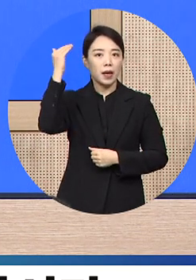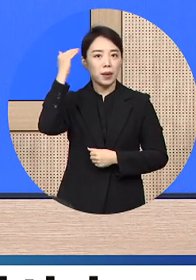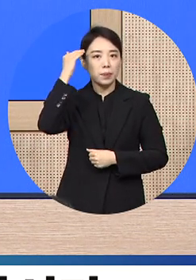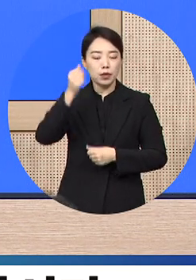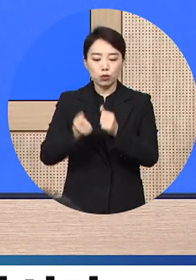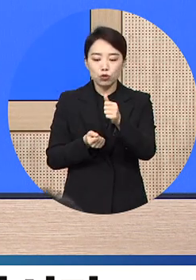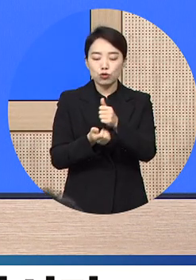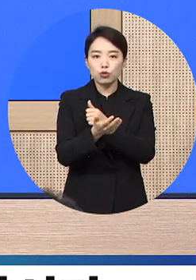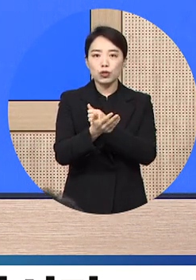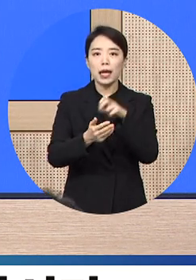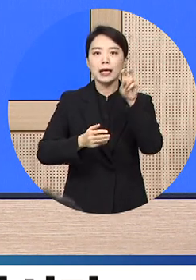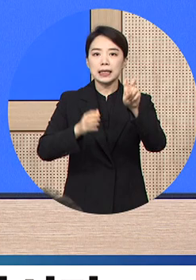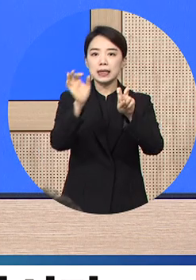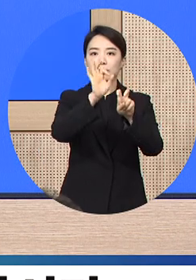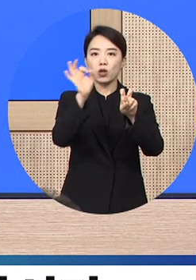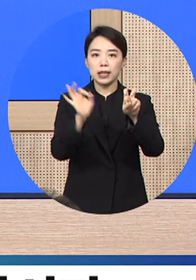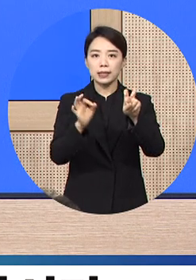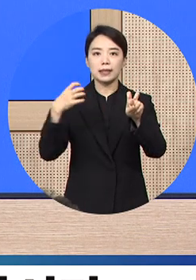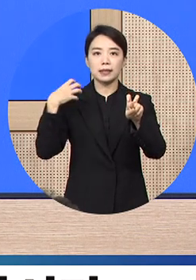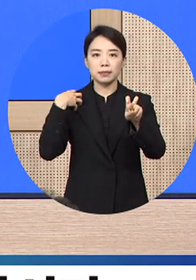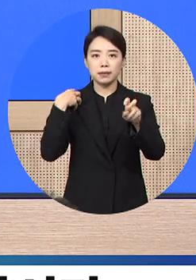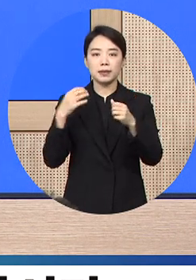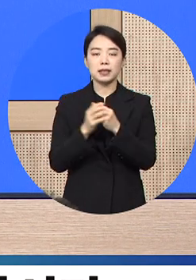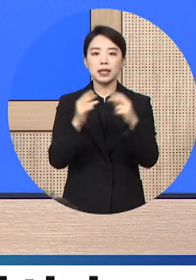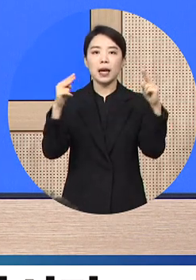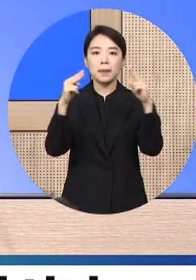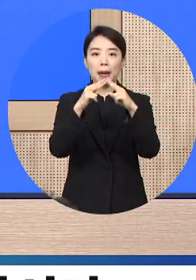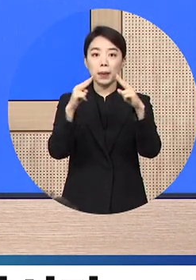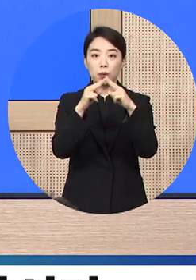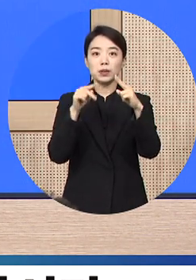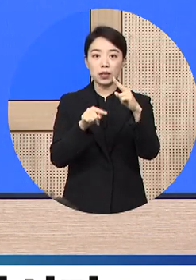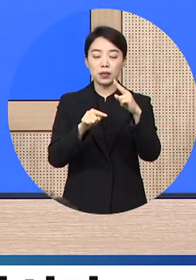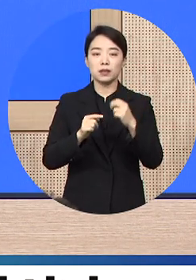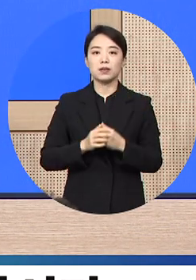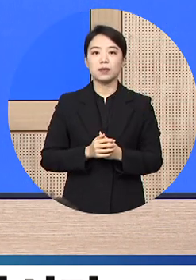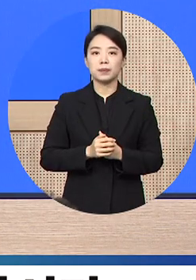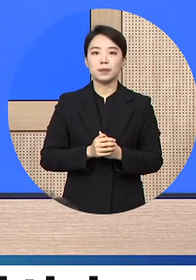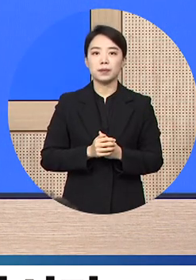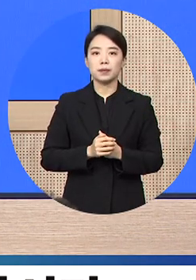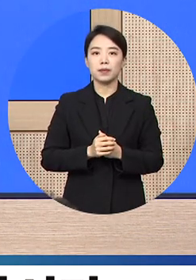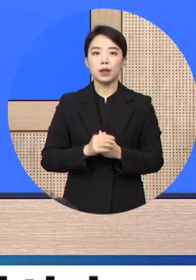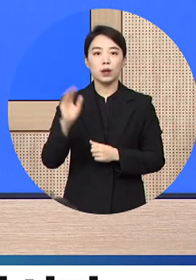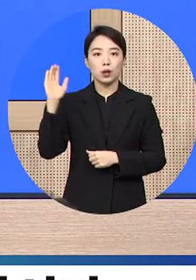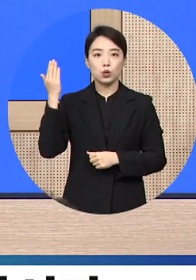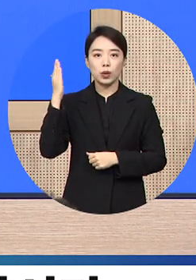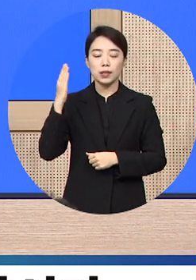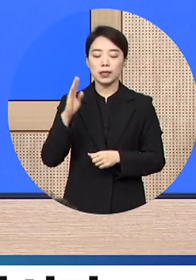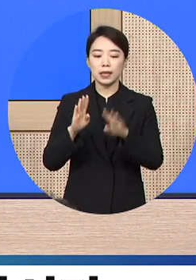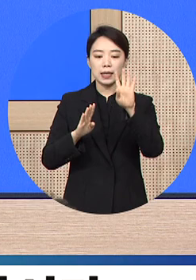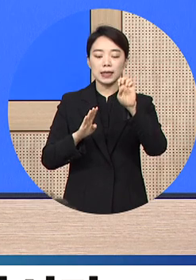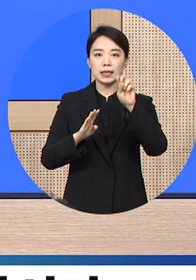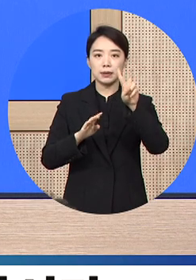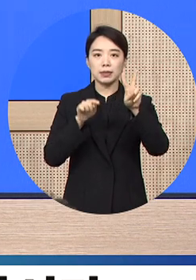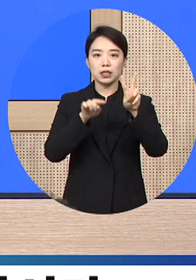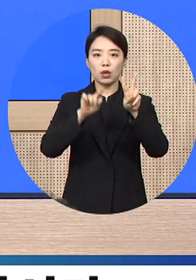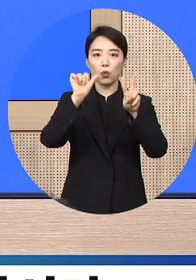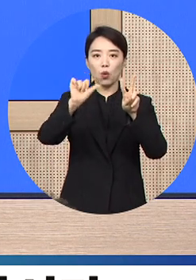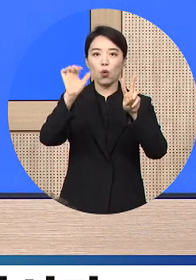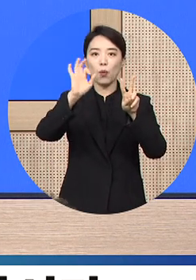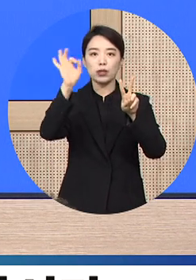수출의 20%를 차지하는 반도체 수출은 가장 최근에